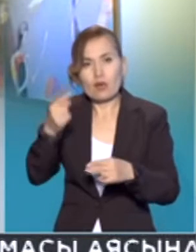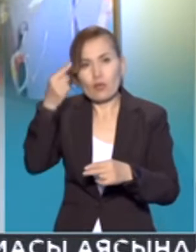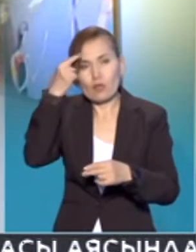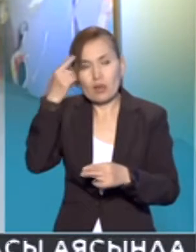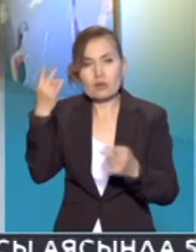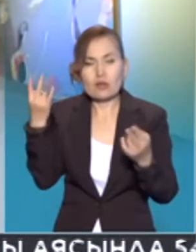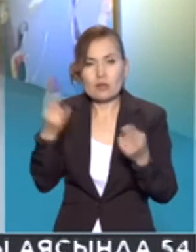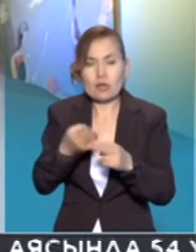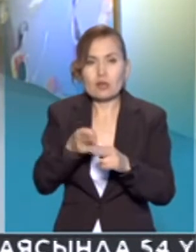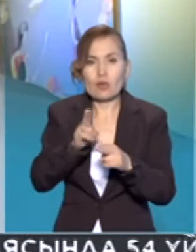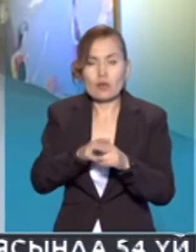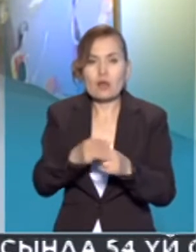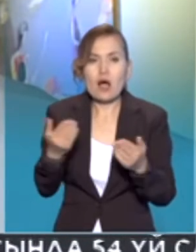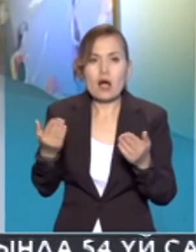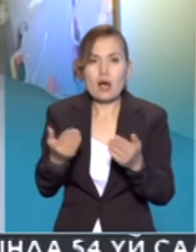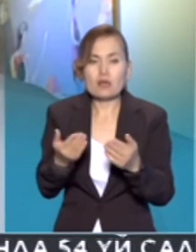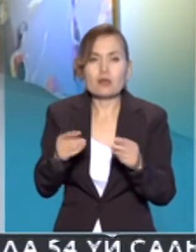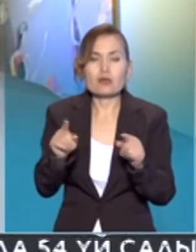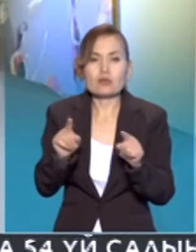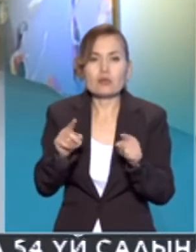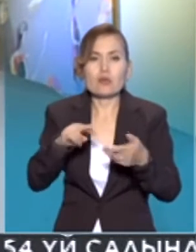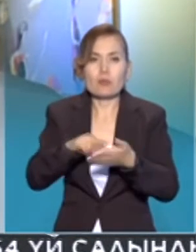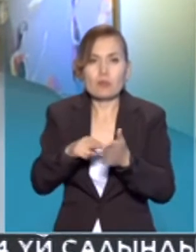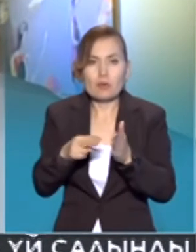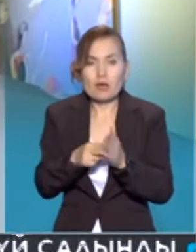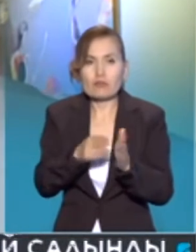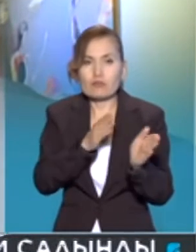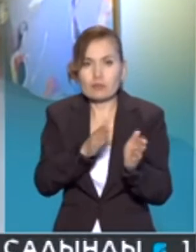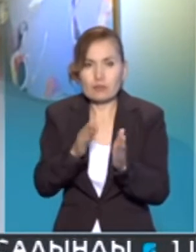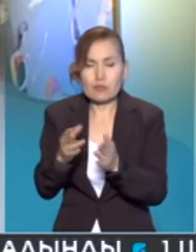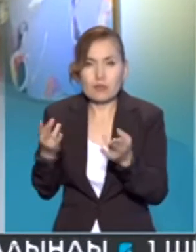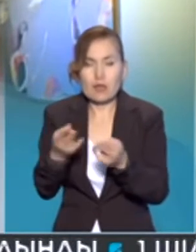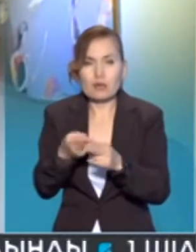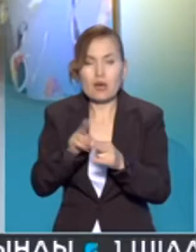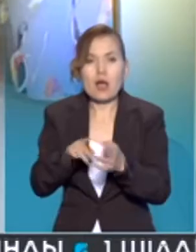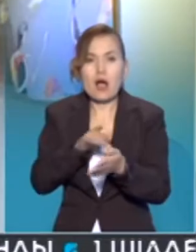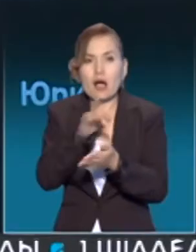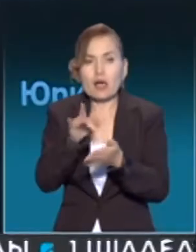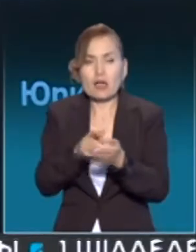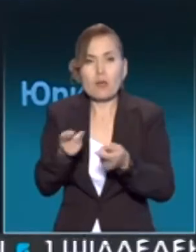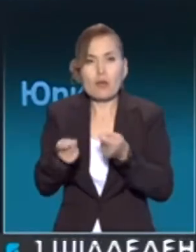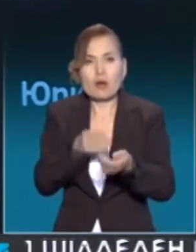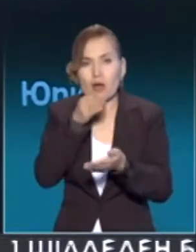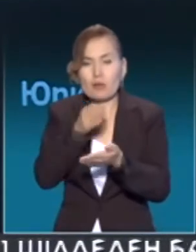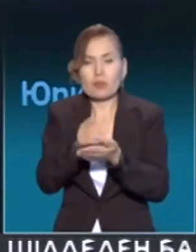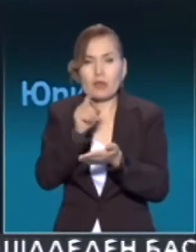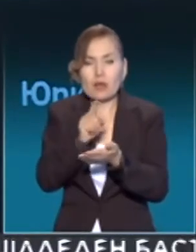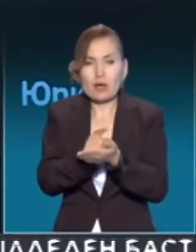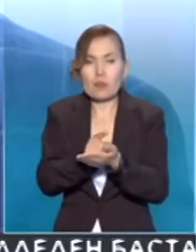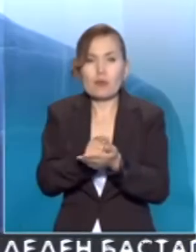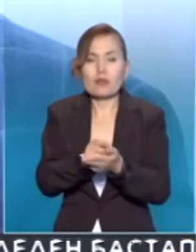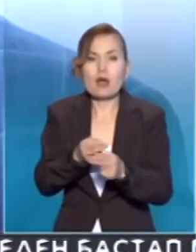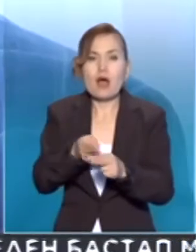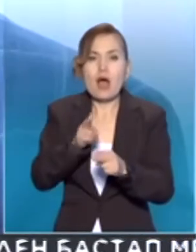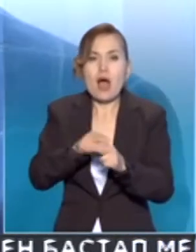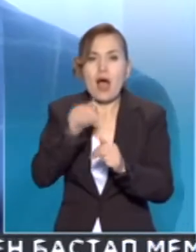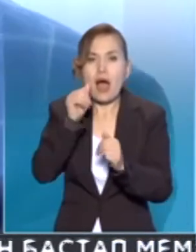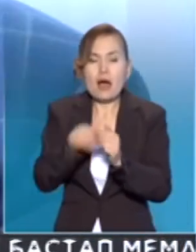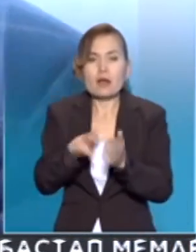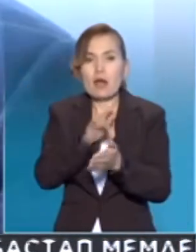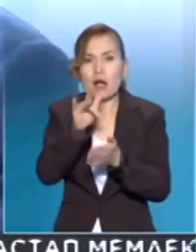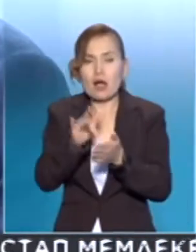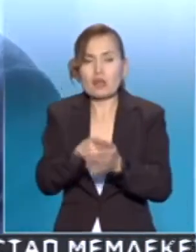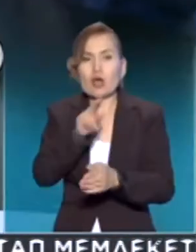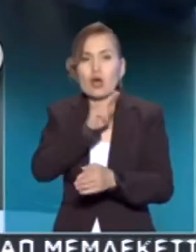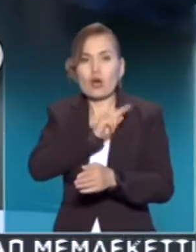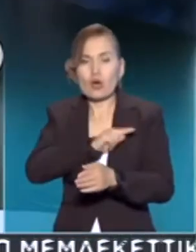керек. Мынаны қалай істеу керек деп. Оған қаланың басшылары да жауапты болу керек. Сәулетшілер одағының мүшелері әр қаладағы құрылыс